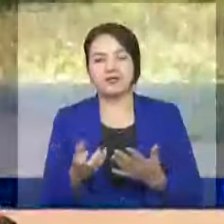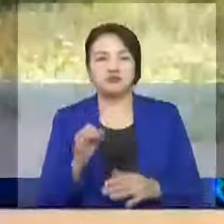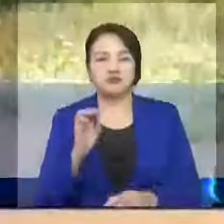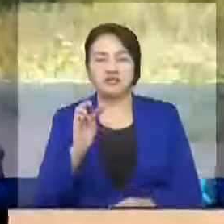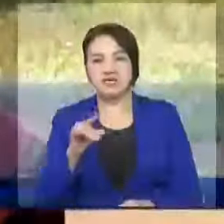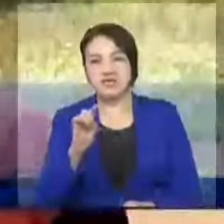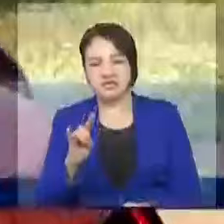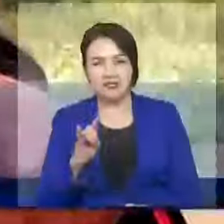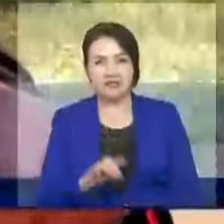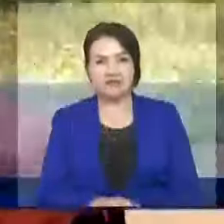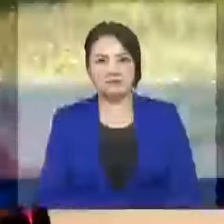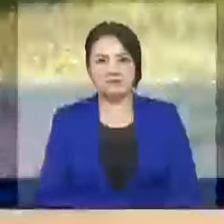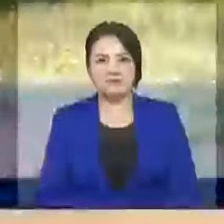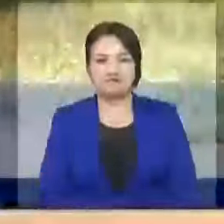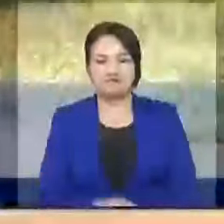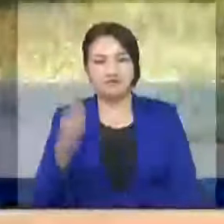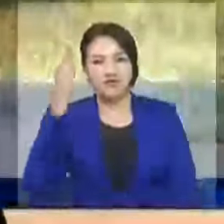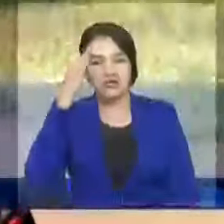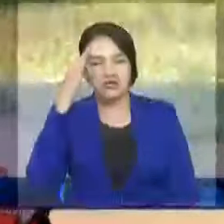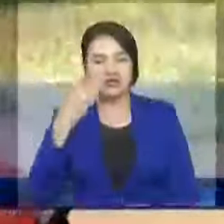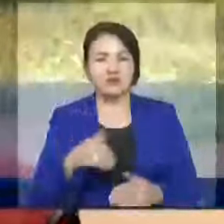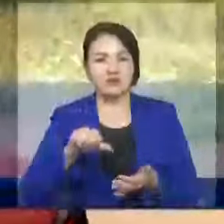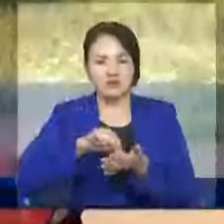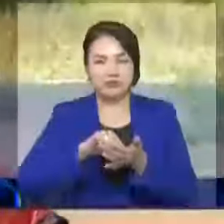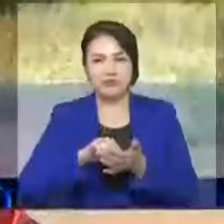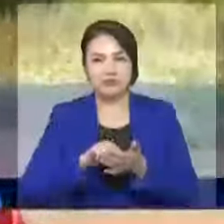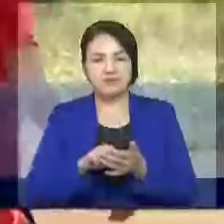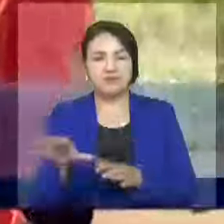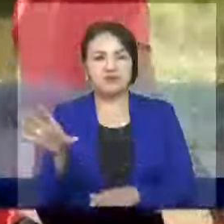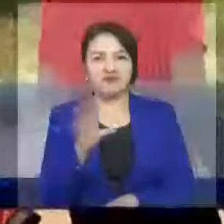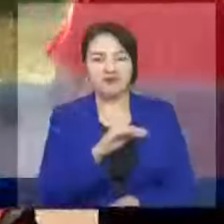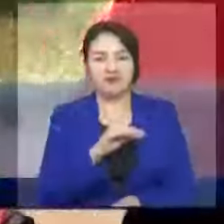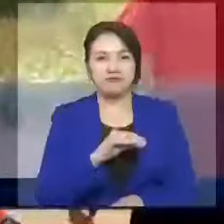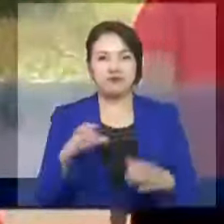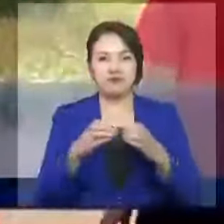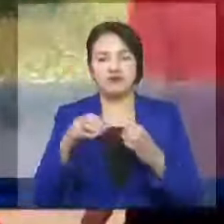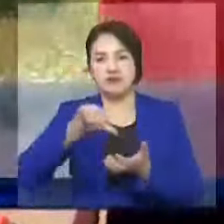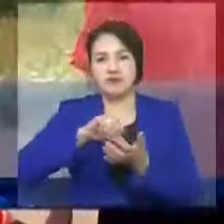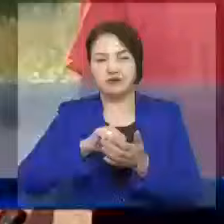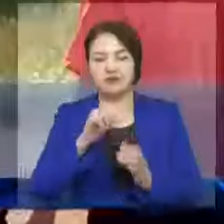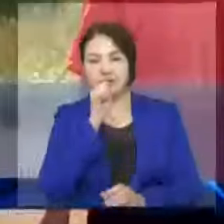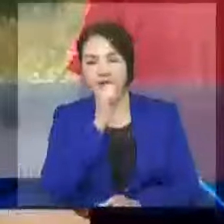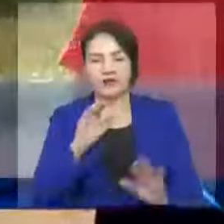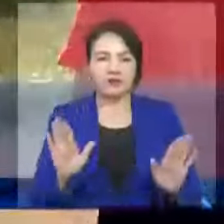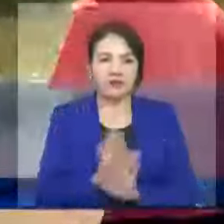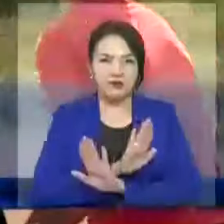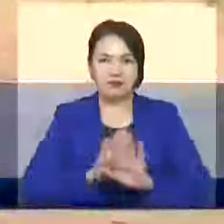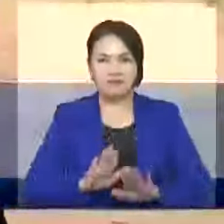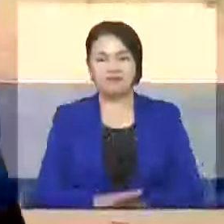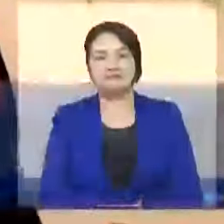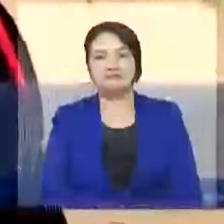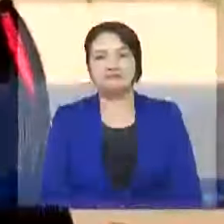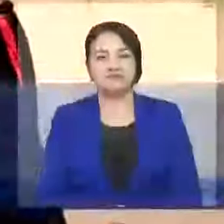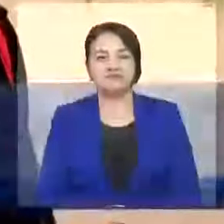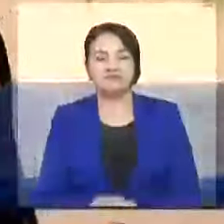шоу-таланты. Шоу-таланты? Да. Участвовали? Да, мы всей группой участвовали, пели песню «Таспа».